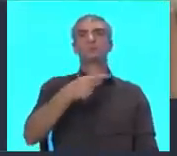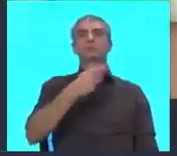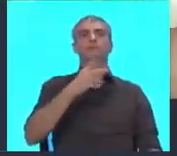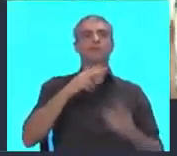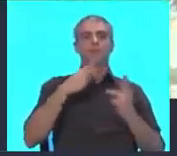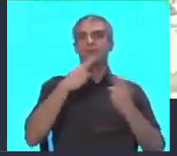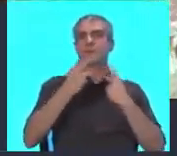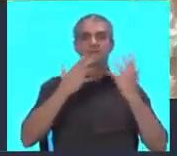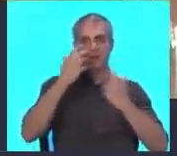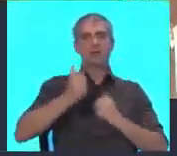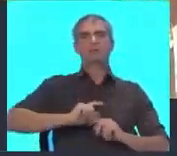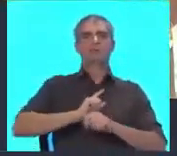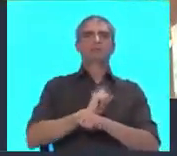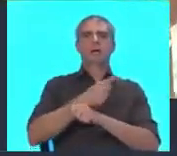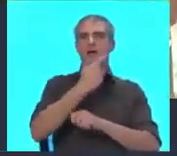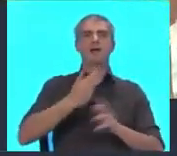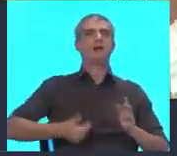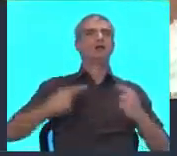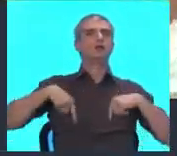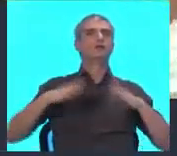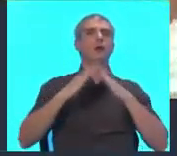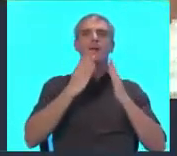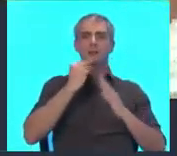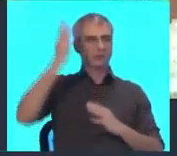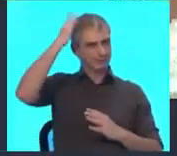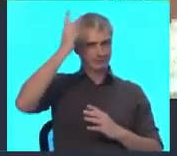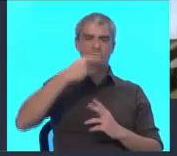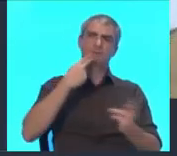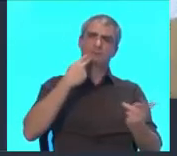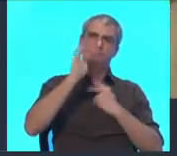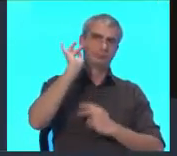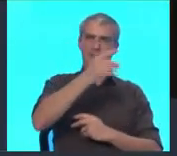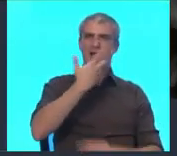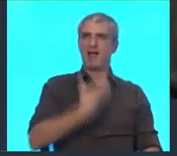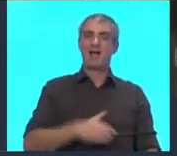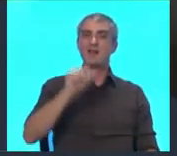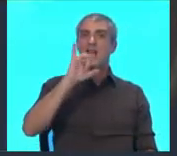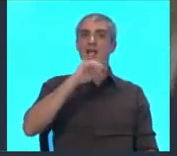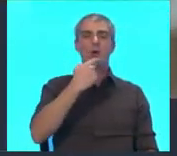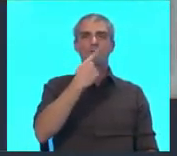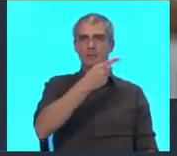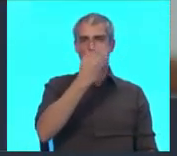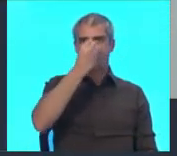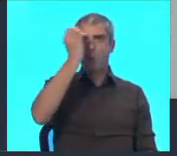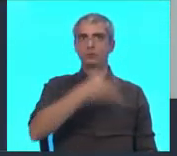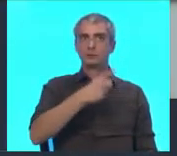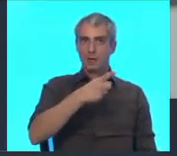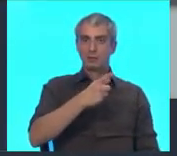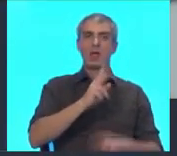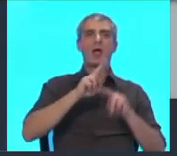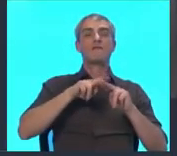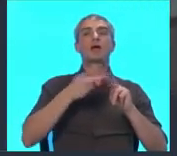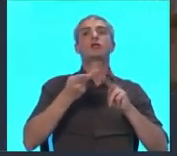החדשה מיהר יושב ראש הבית היהודי השר בנט לתקוף את הרב אליהו על דבריו וכינה אותם חצופים, ומיהר עוד